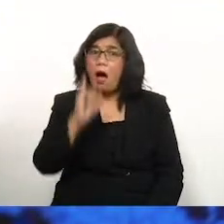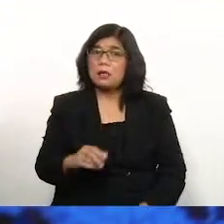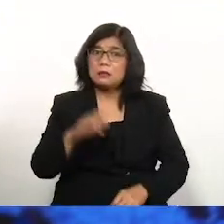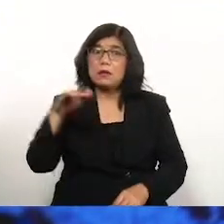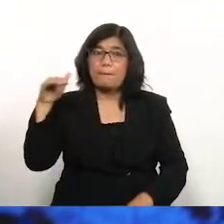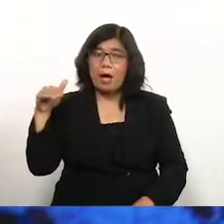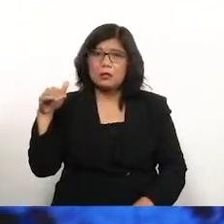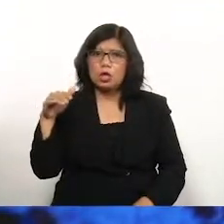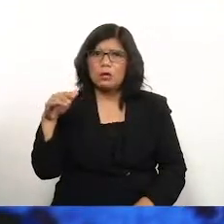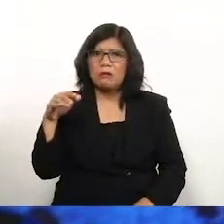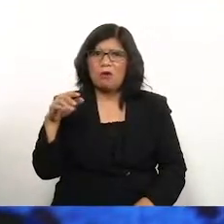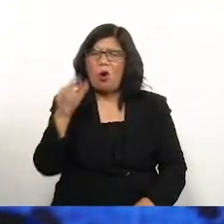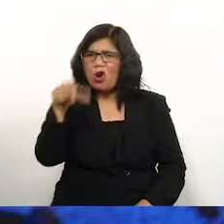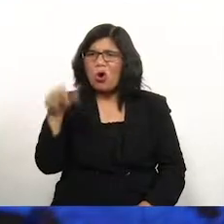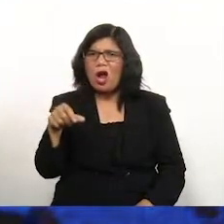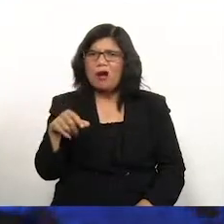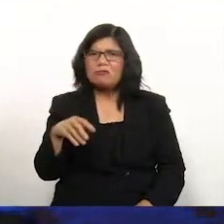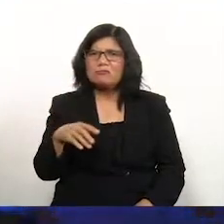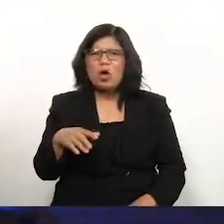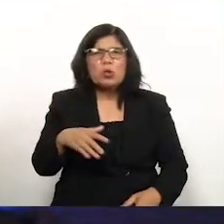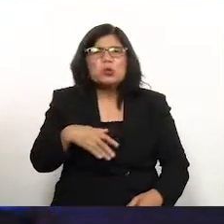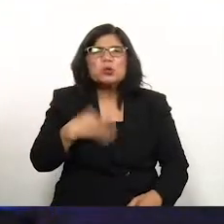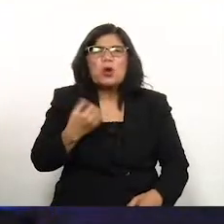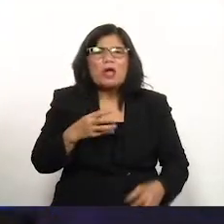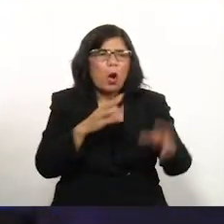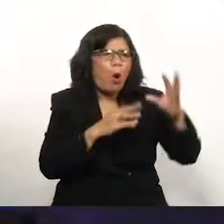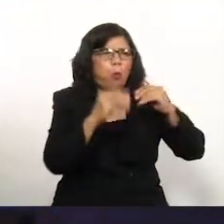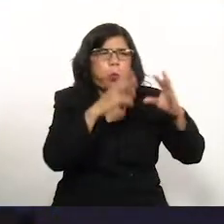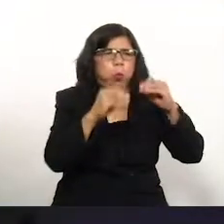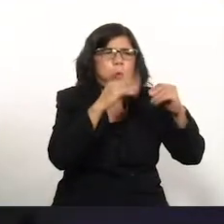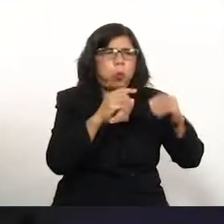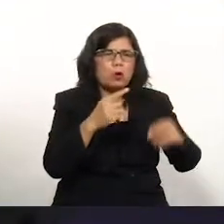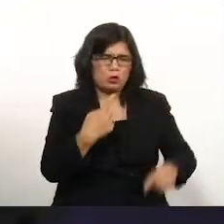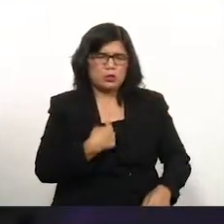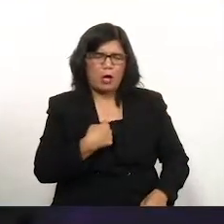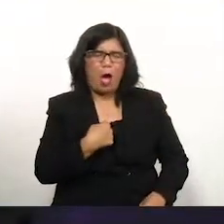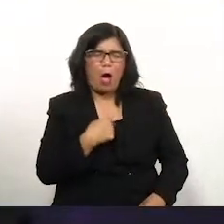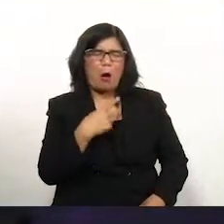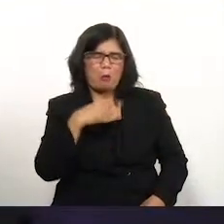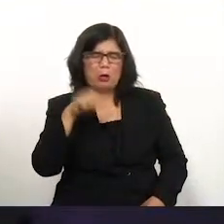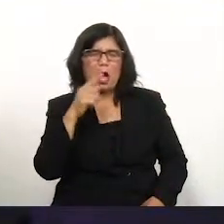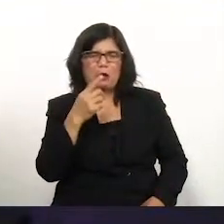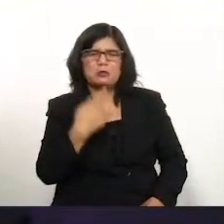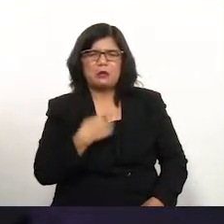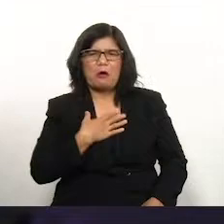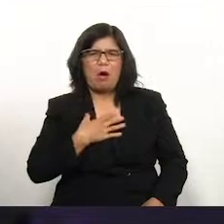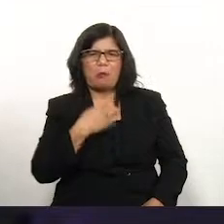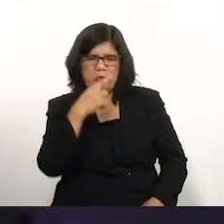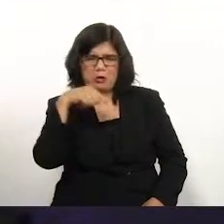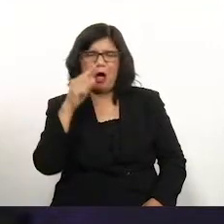gaduh Hai ribut Hai saling membenarkan diri sendiri merasa diri yang paling benar senangnya